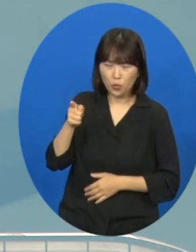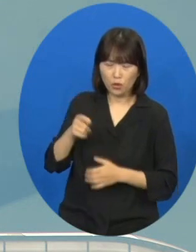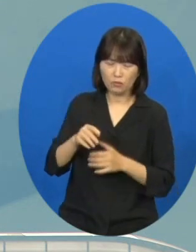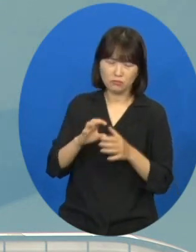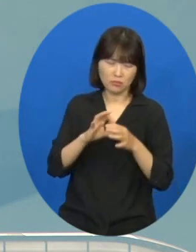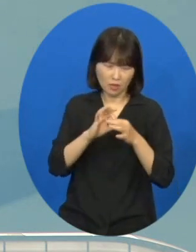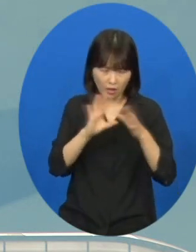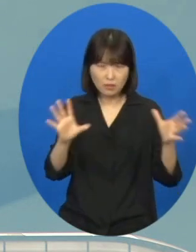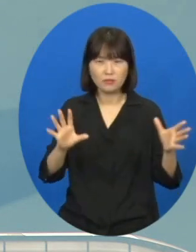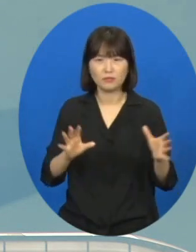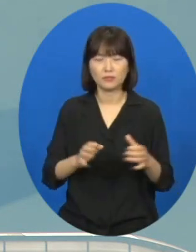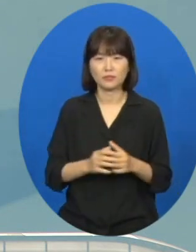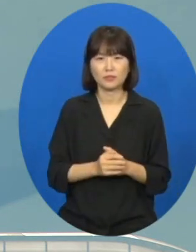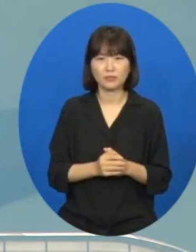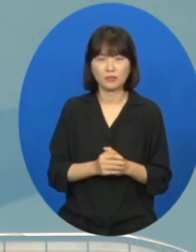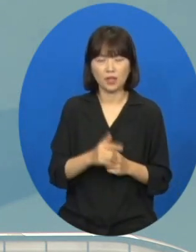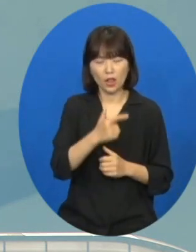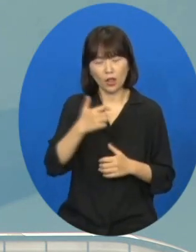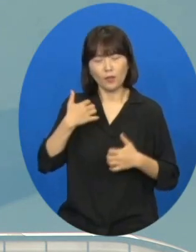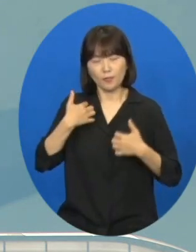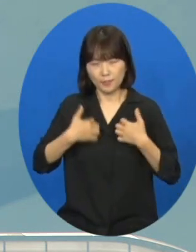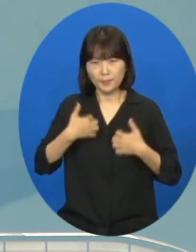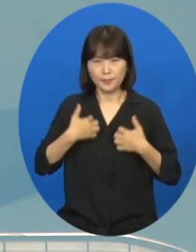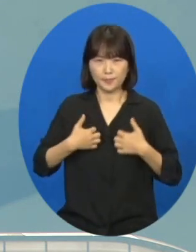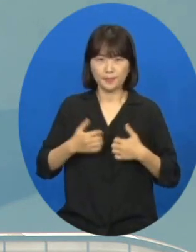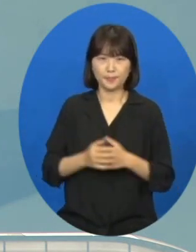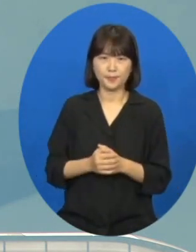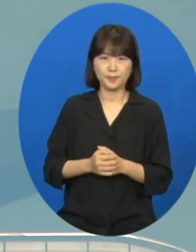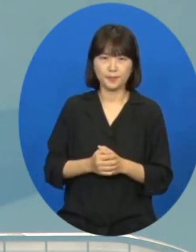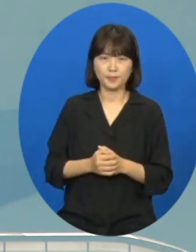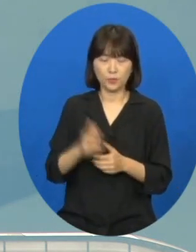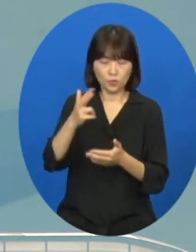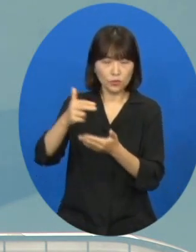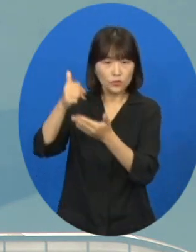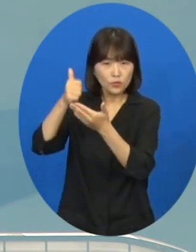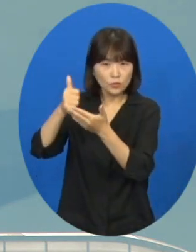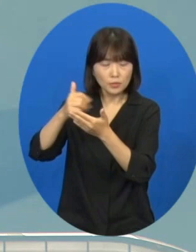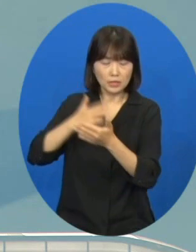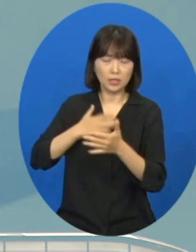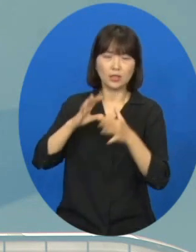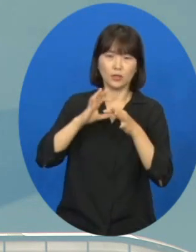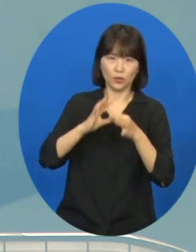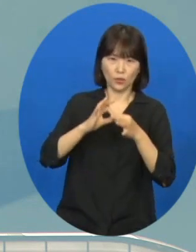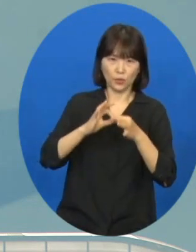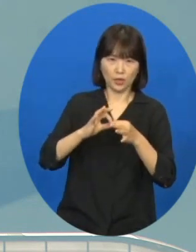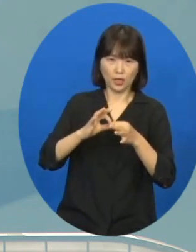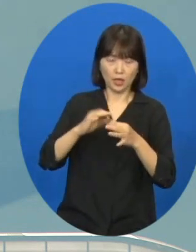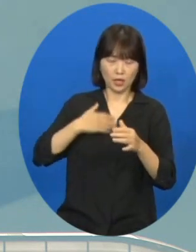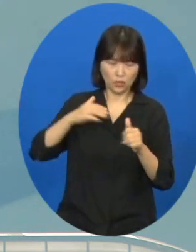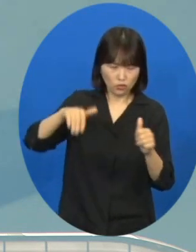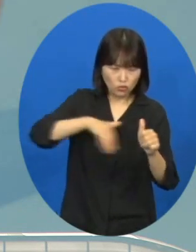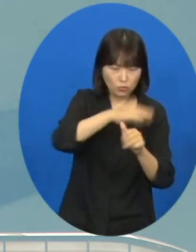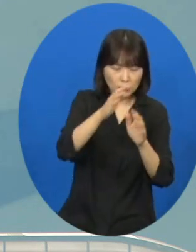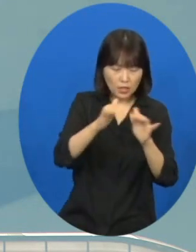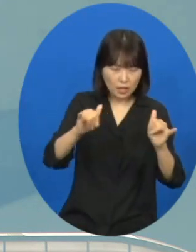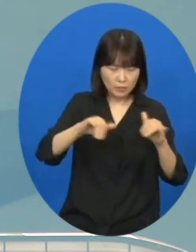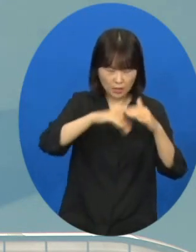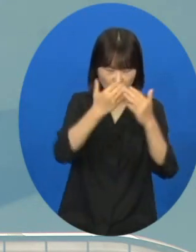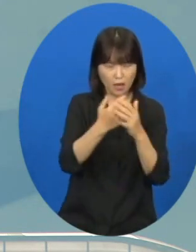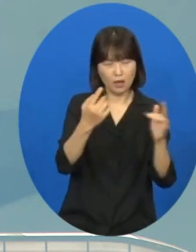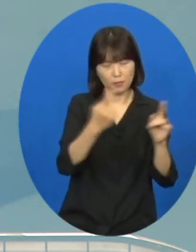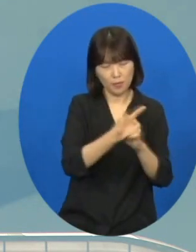상관없어요. 너무 기뻐요. 그리고 주님이 나를 통해서 내 주변 사람들을 다